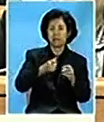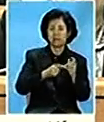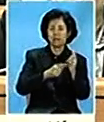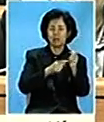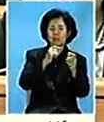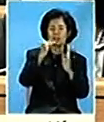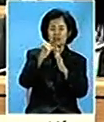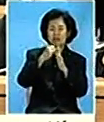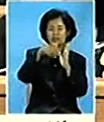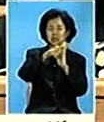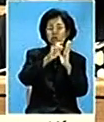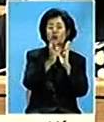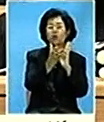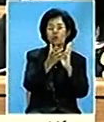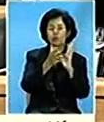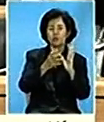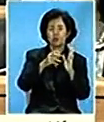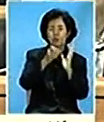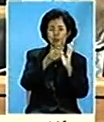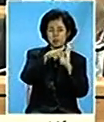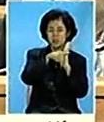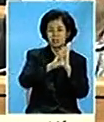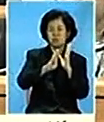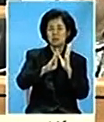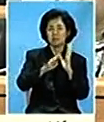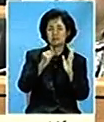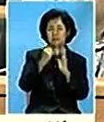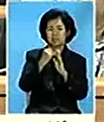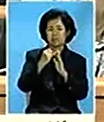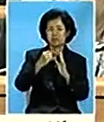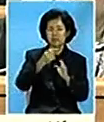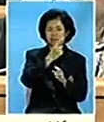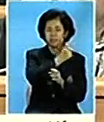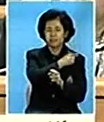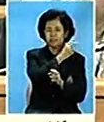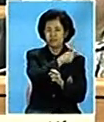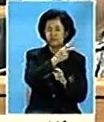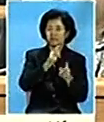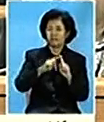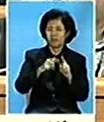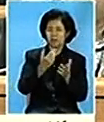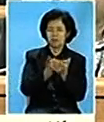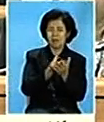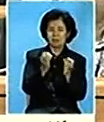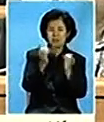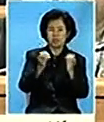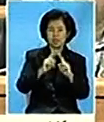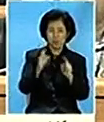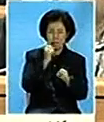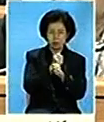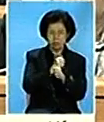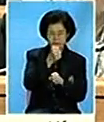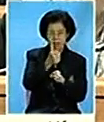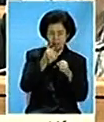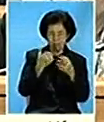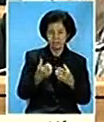พิษณุโลกก็ดีจังหวัดเพชรบูรณ์หลายจังหวัดนะครับกำนันผู้ใหญ่บ้านของเราเนี่ยไม่มีเงินแต่สามารถทำงานได้สำเร็จตร